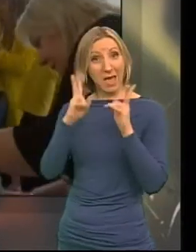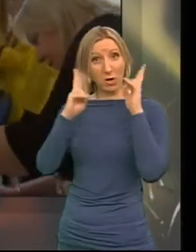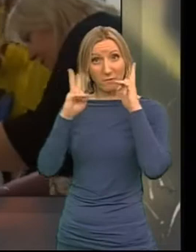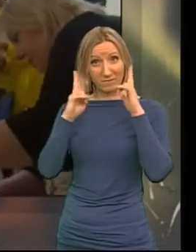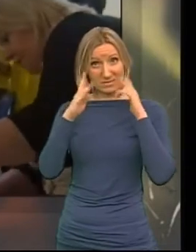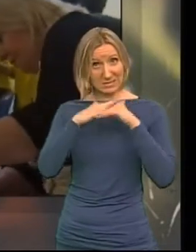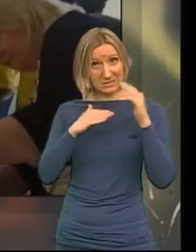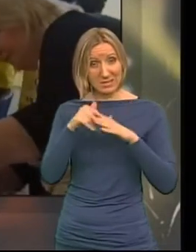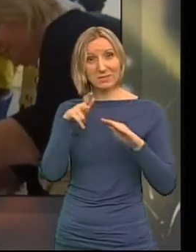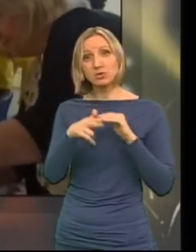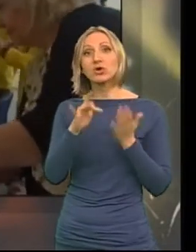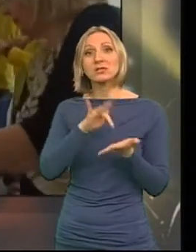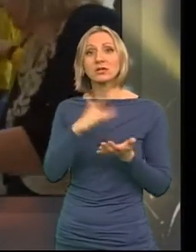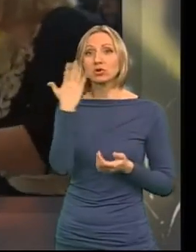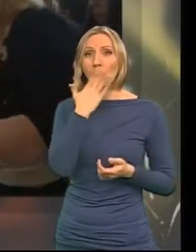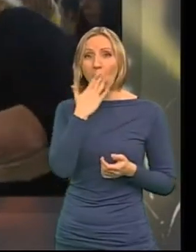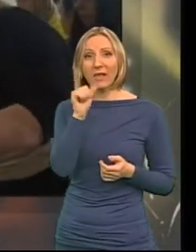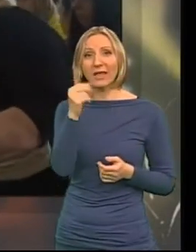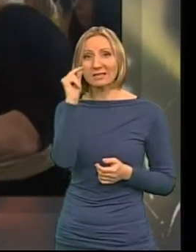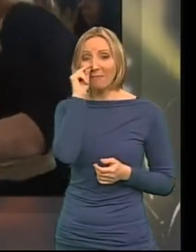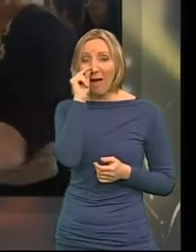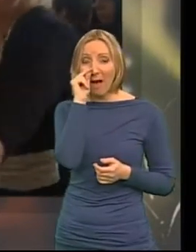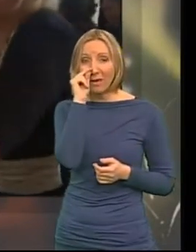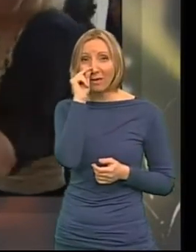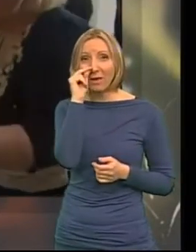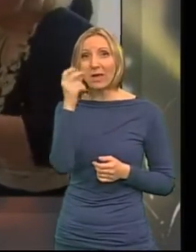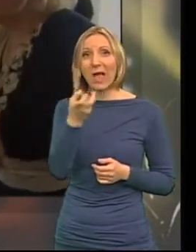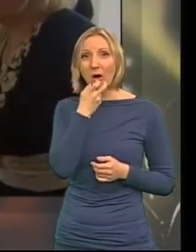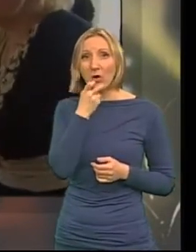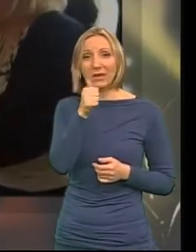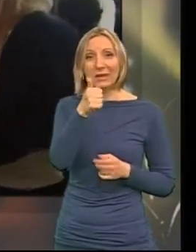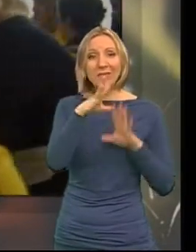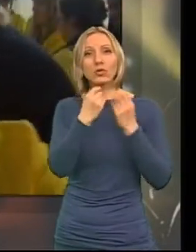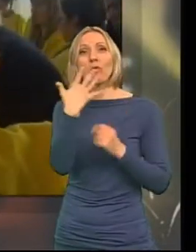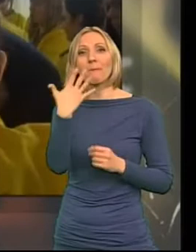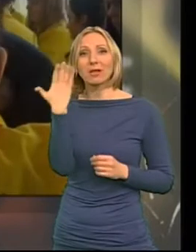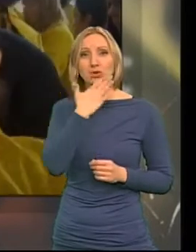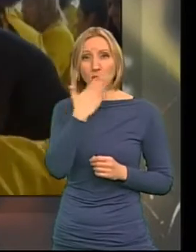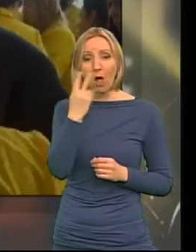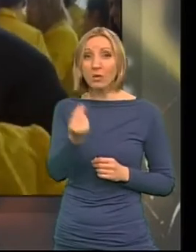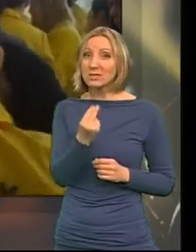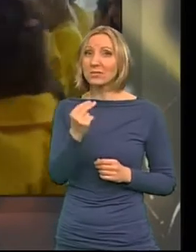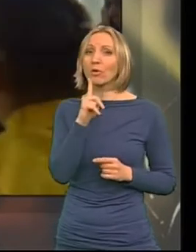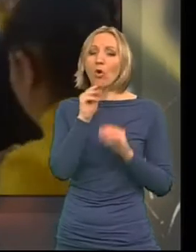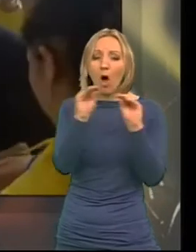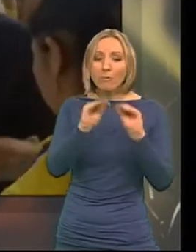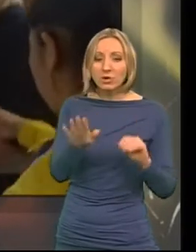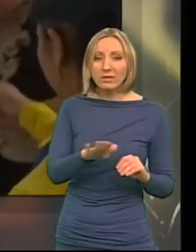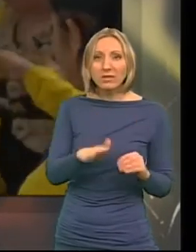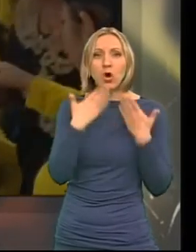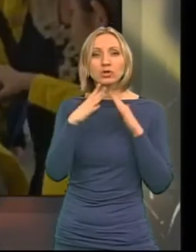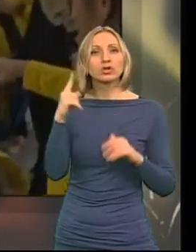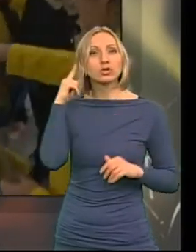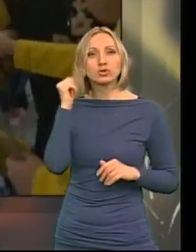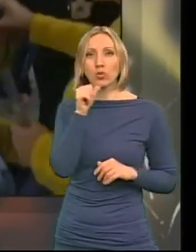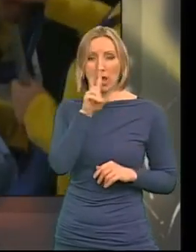zanat naučio u srednjoj školi 11. maj u Jagodini, jednoj od 5 škola u Srbiji koje obrazuju decu oštećenog sluha i